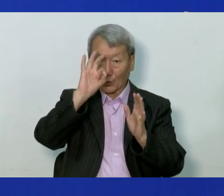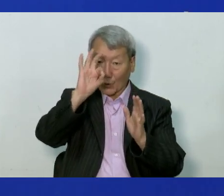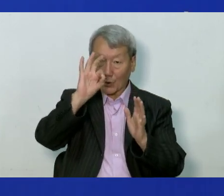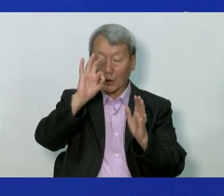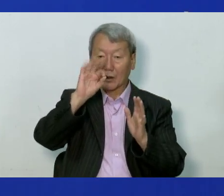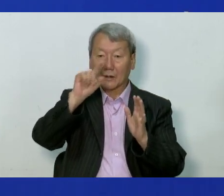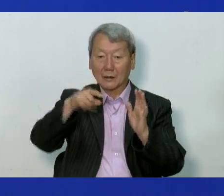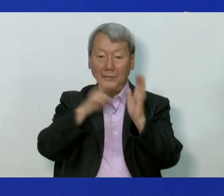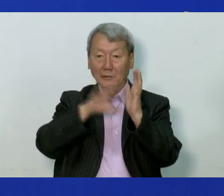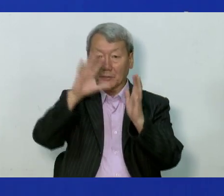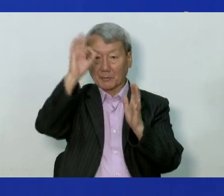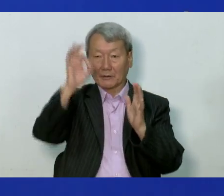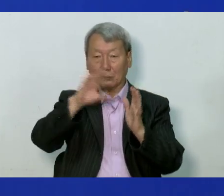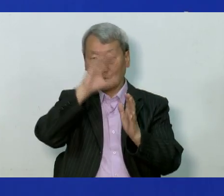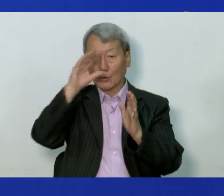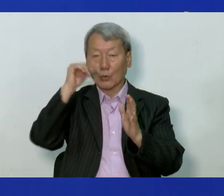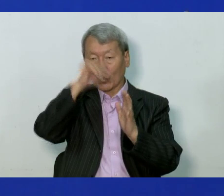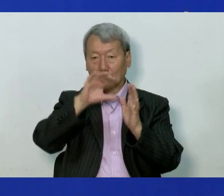годовых.